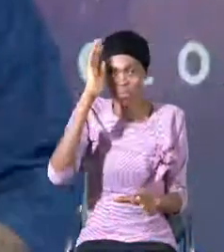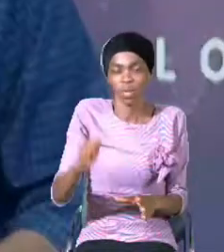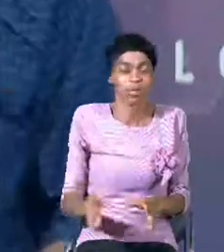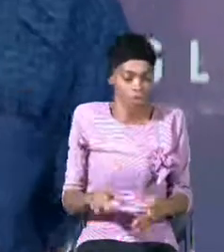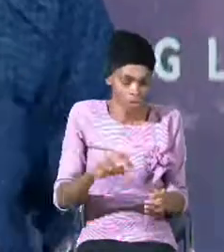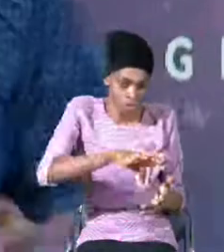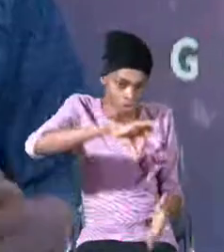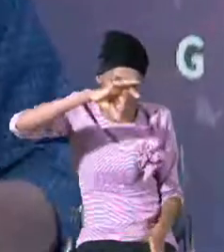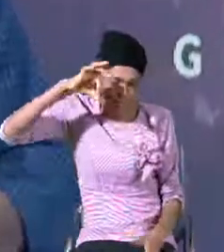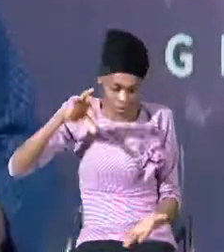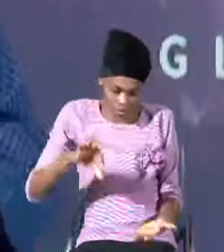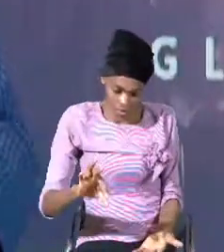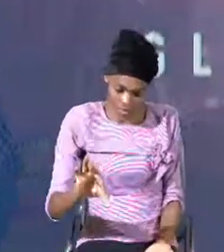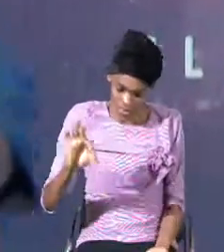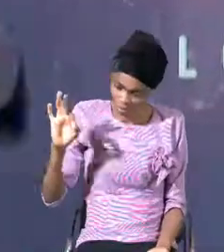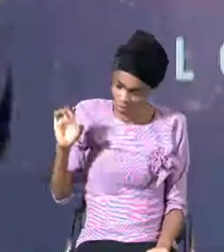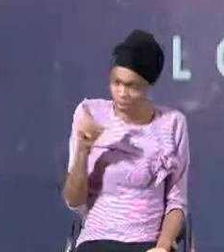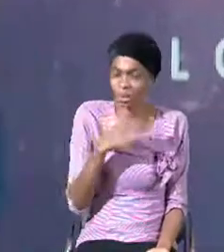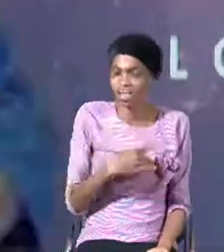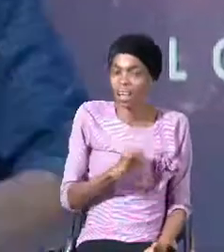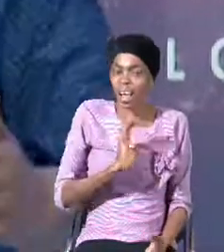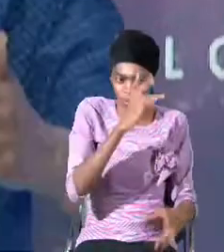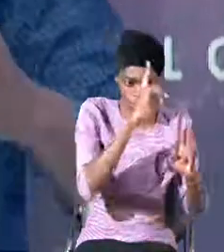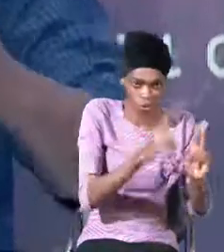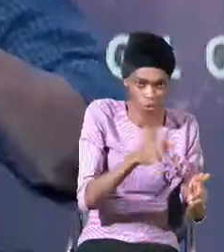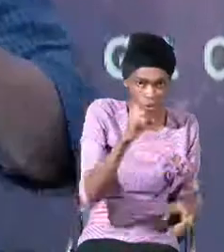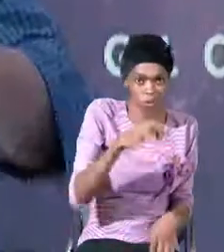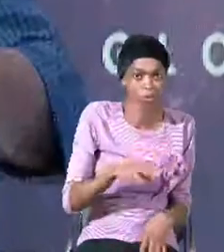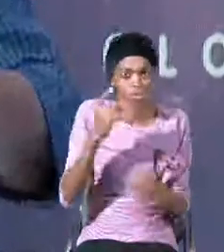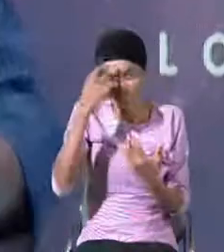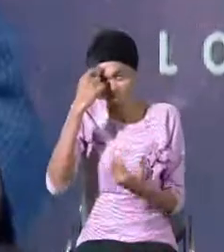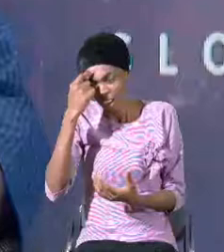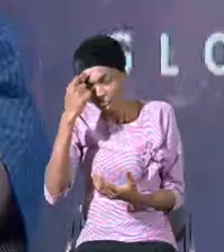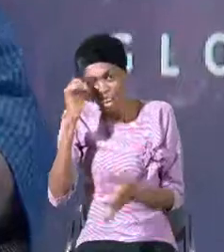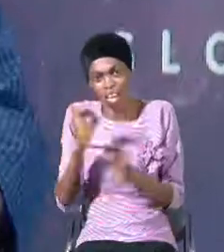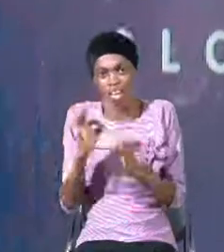le chancelier de l'université, oh, je te cherche, je vais t'honorer.